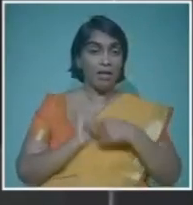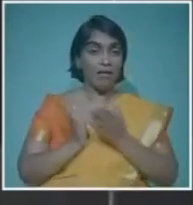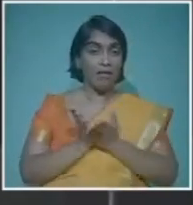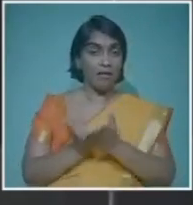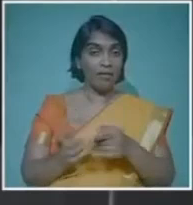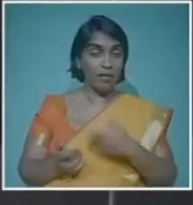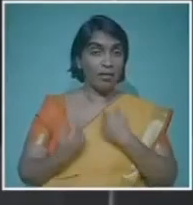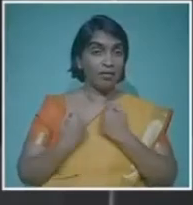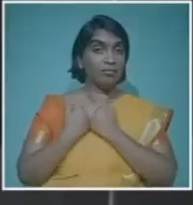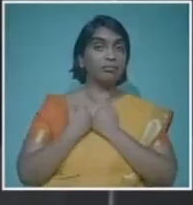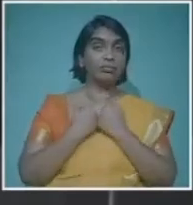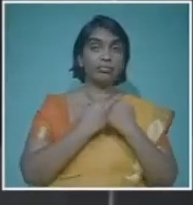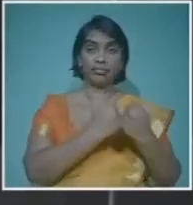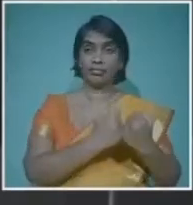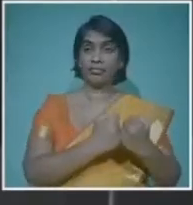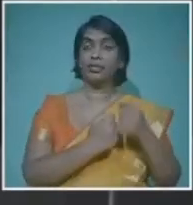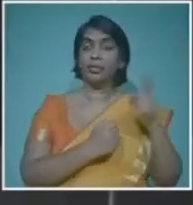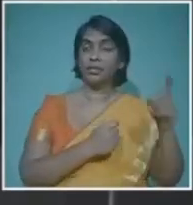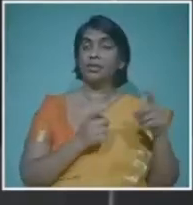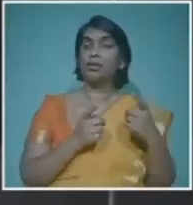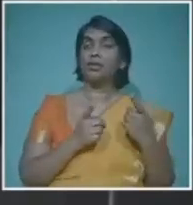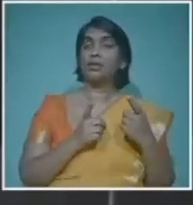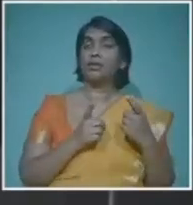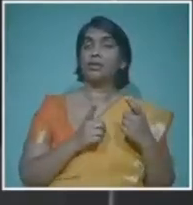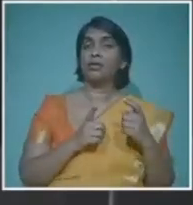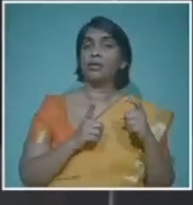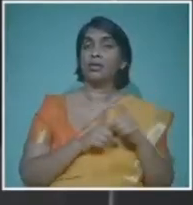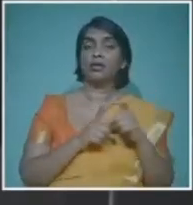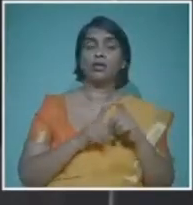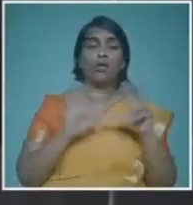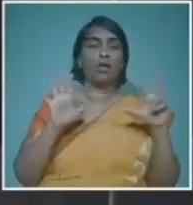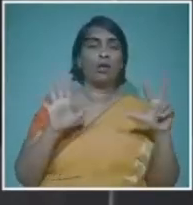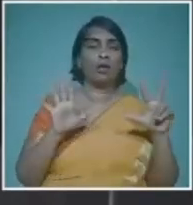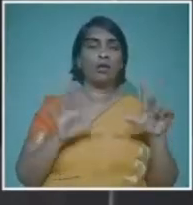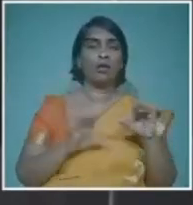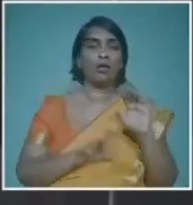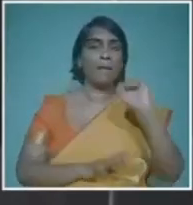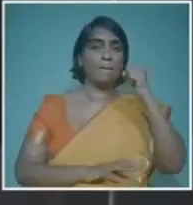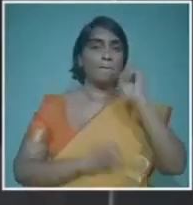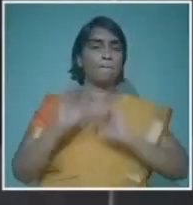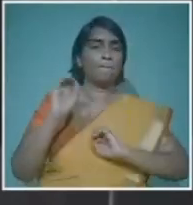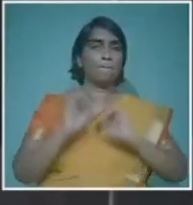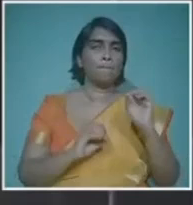ගෙන යන්නේ තමන්ගේ ඒ කොස්ට් රිකවරි එක ඩොලර් 8යි එතකොට 150යි